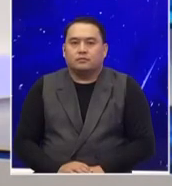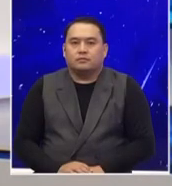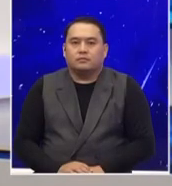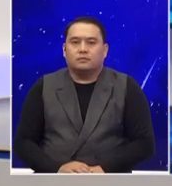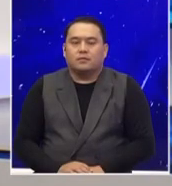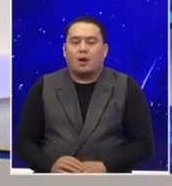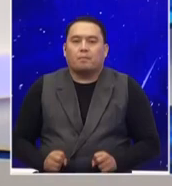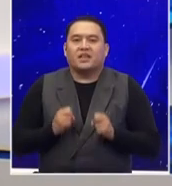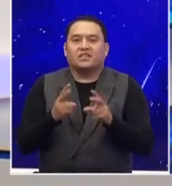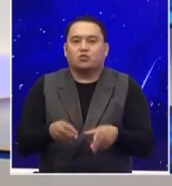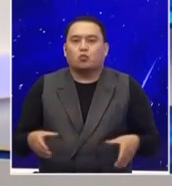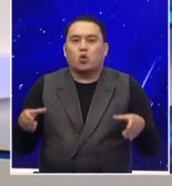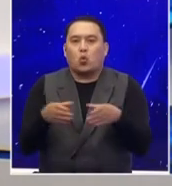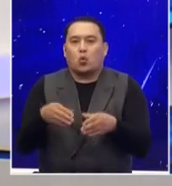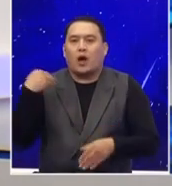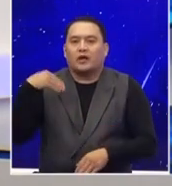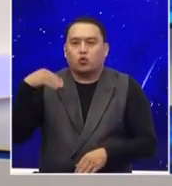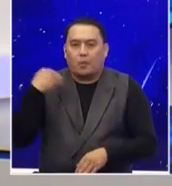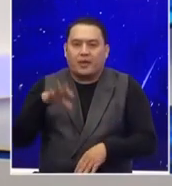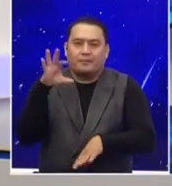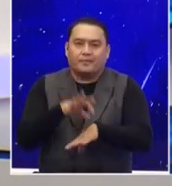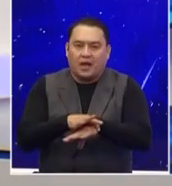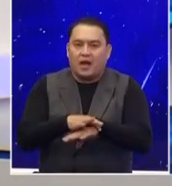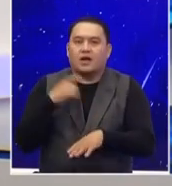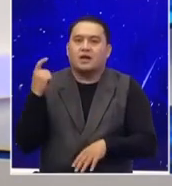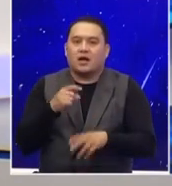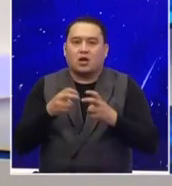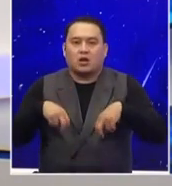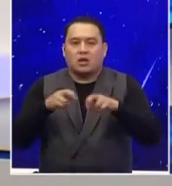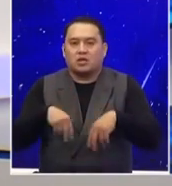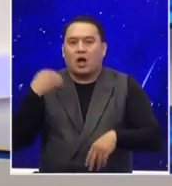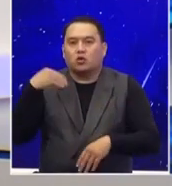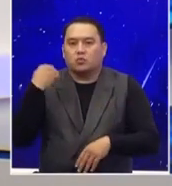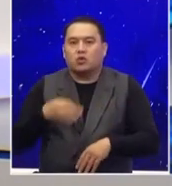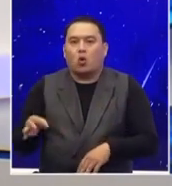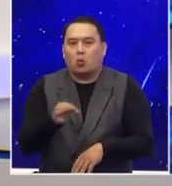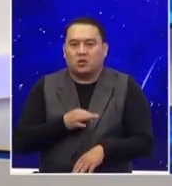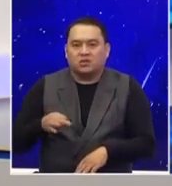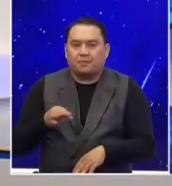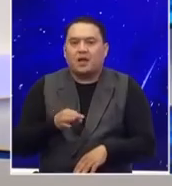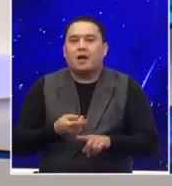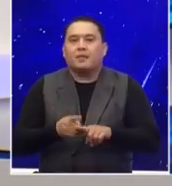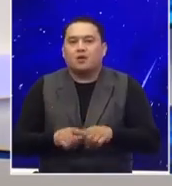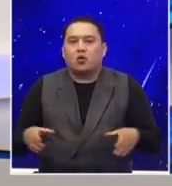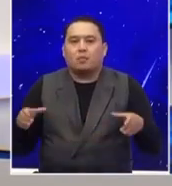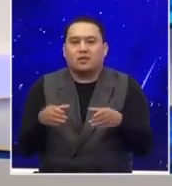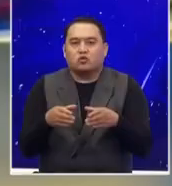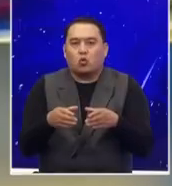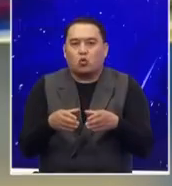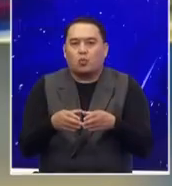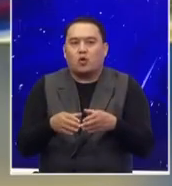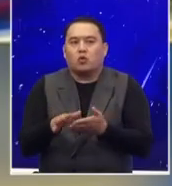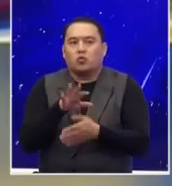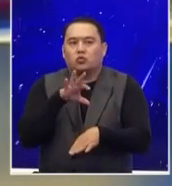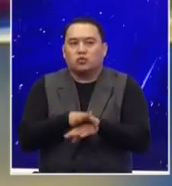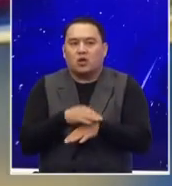Преступную группу задержали в Актобе. Сотрудники Департамента экономических расследований по Актюбинской области ликвидировали преступную